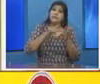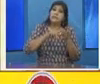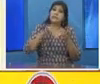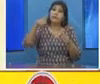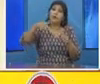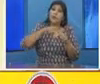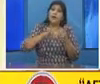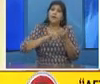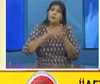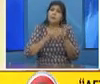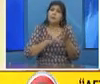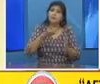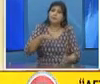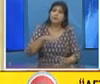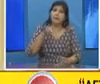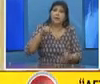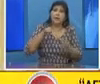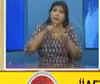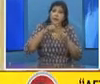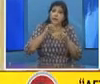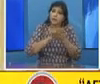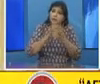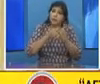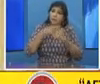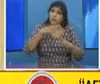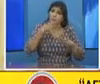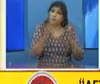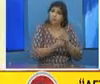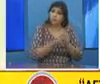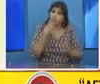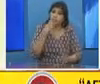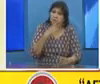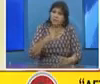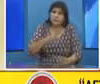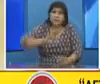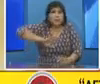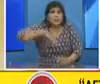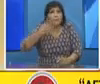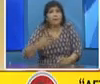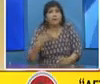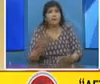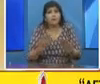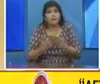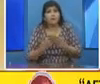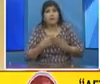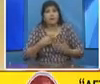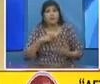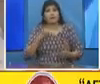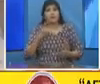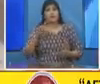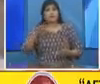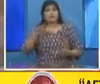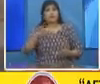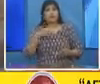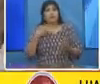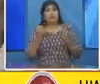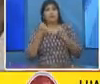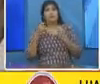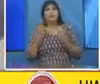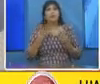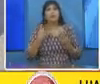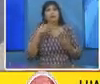उन्होंने पूर्वी लद्दाख में जो कुछ हुआ वो देखने के बाद एक प्रण दिया है।